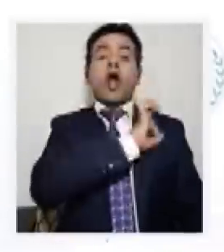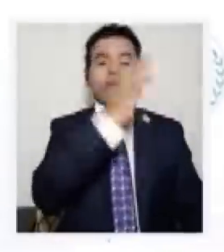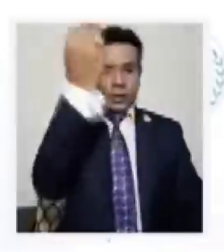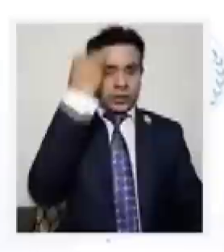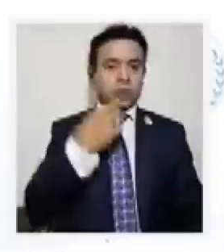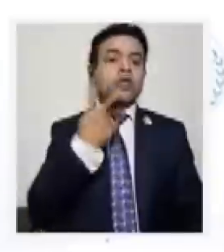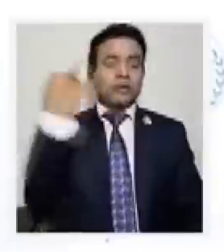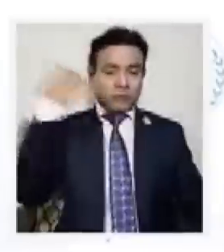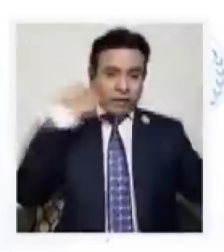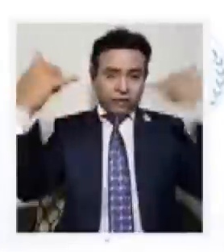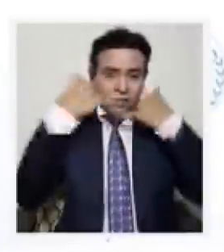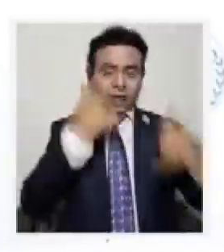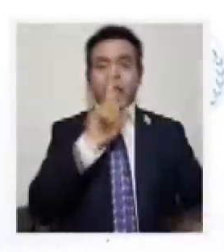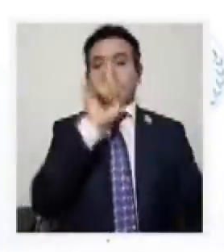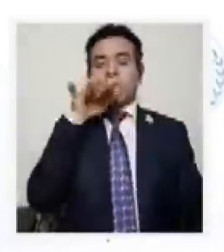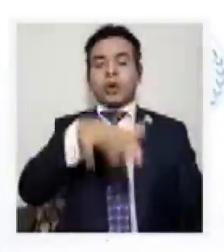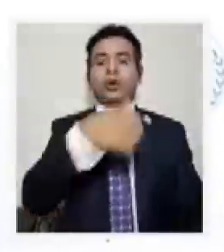1,51,661টি। সূত্র কেন্দ্রীয় ঔষধাগার।